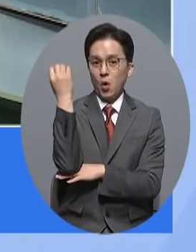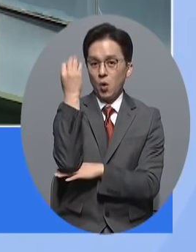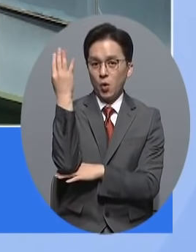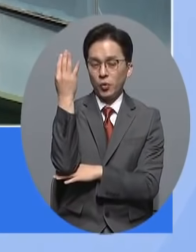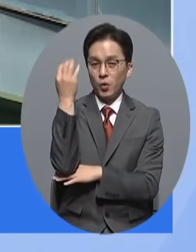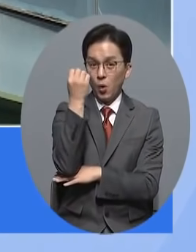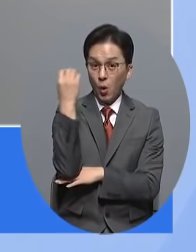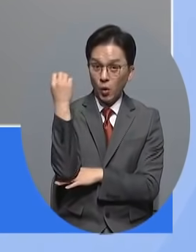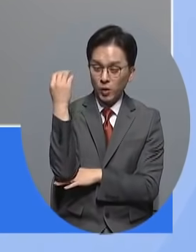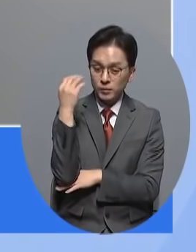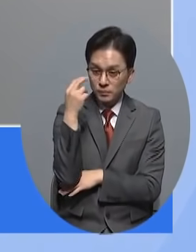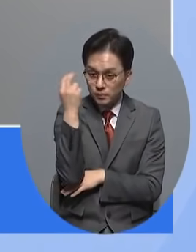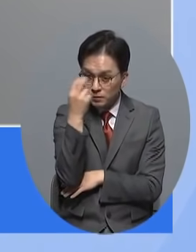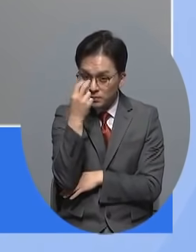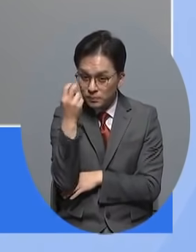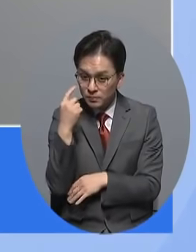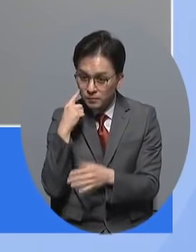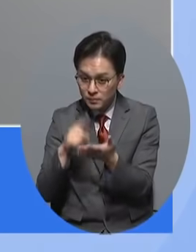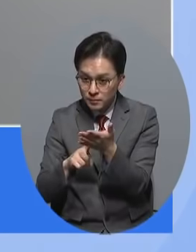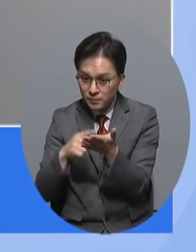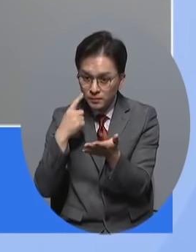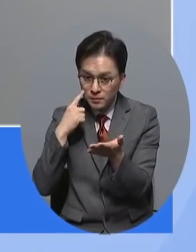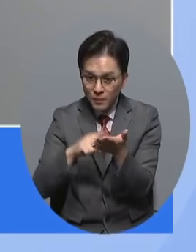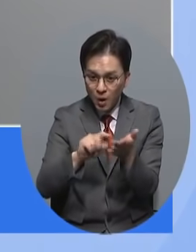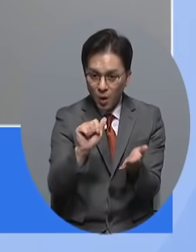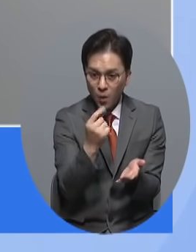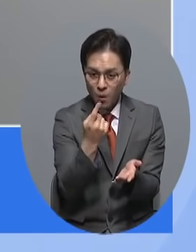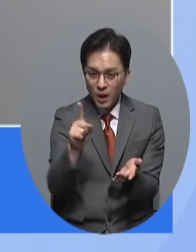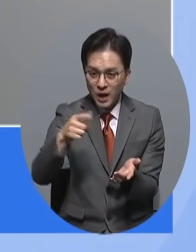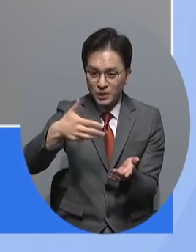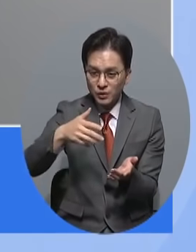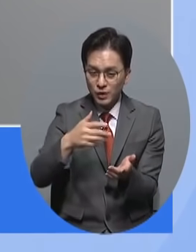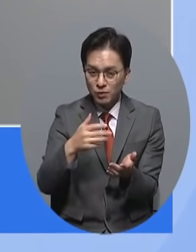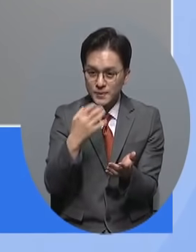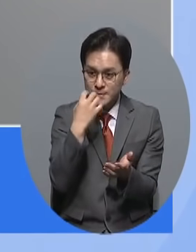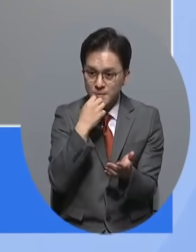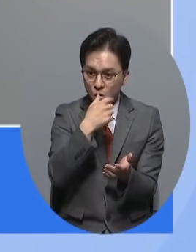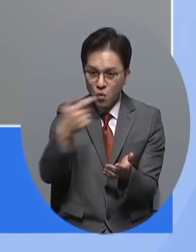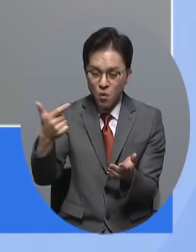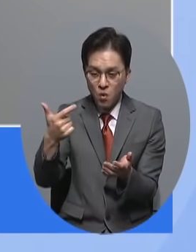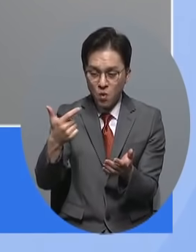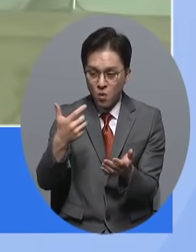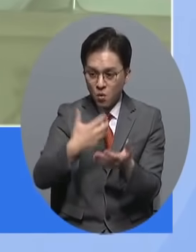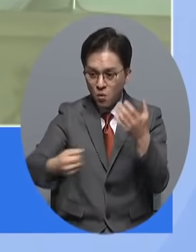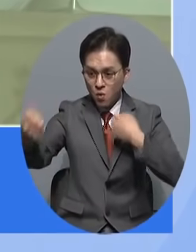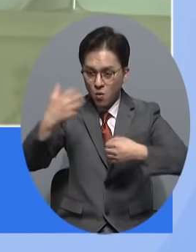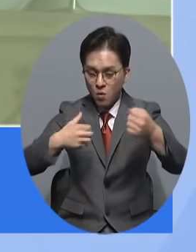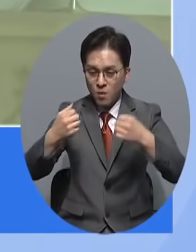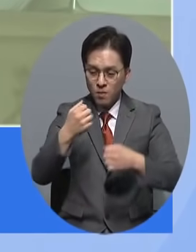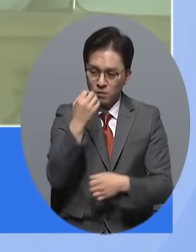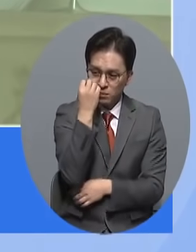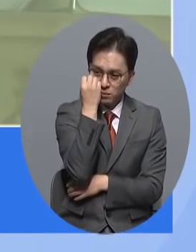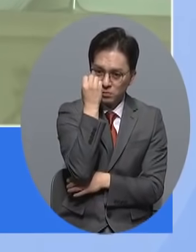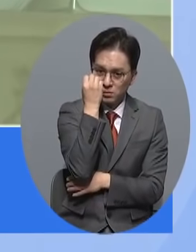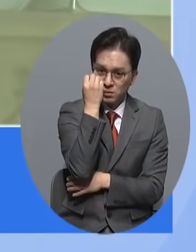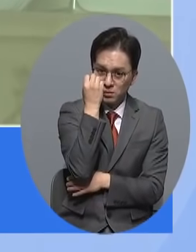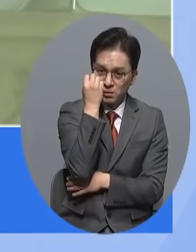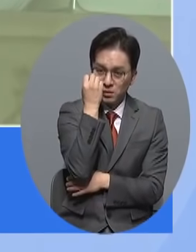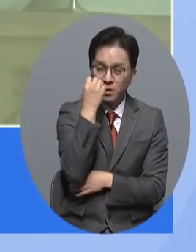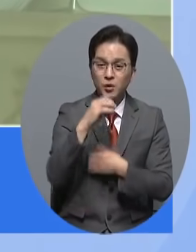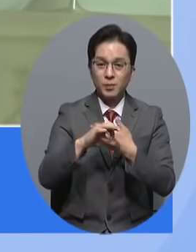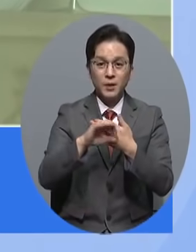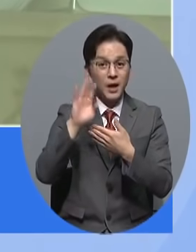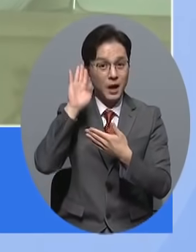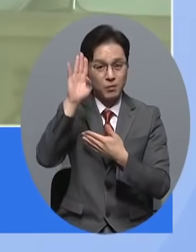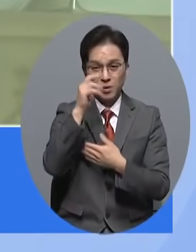나오는 마당에 만일 이것이 정말 더 큰 단위의 수사라든가 조사 기구가 있다 그러면은 저는 속속들이 명명백백하게 드러날 거라